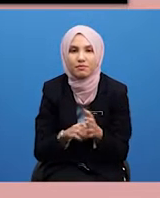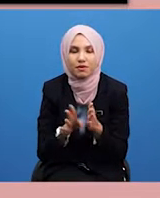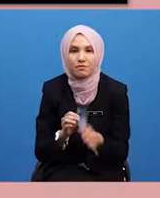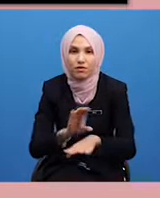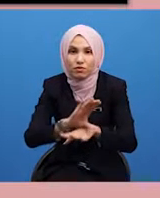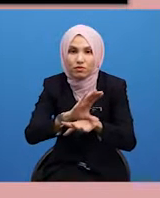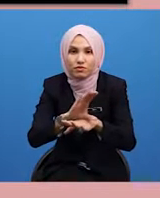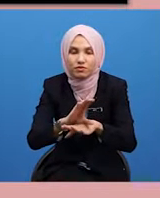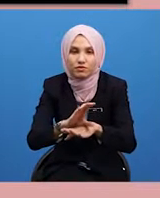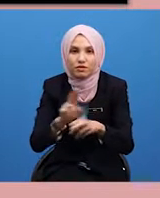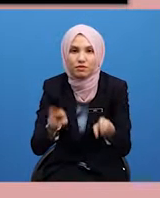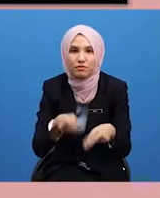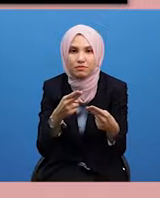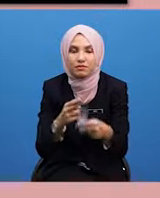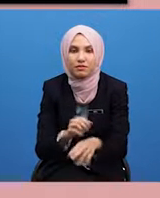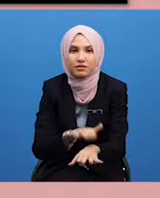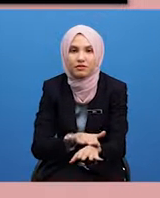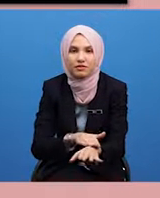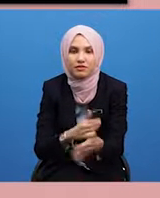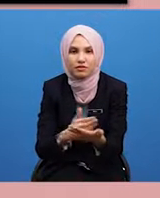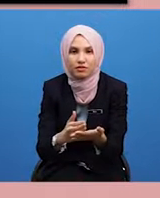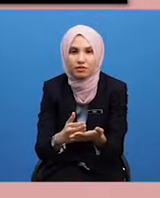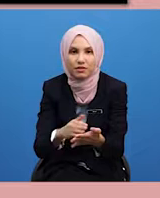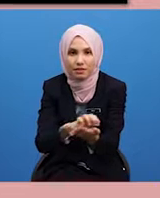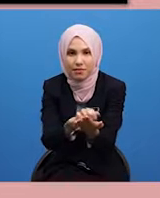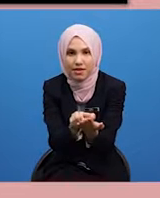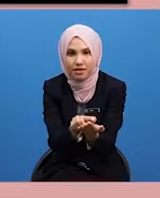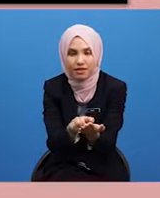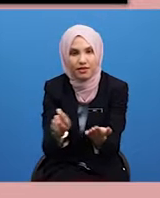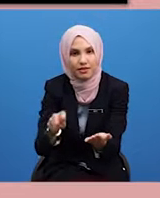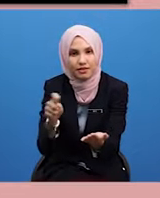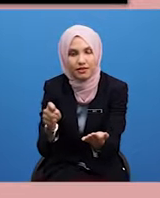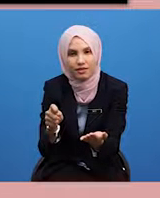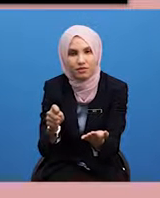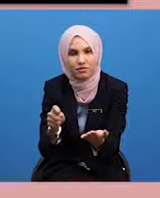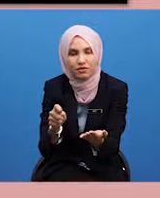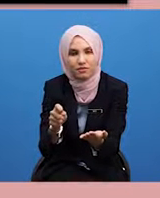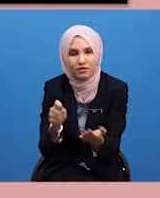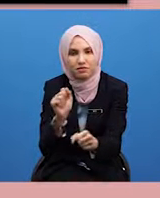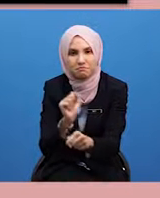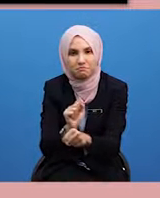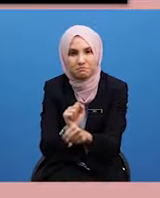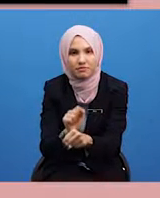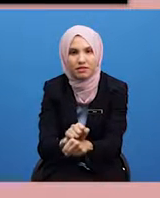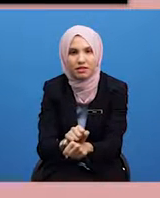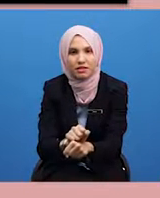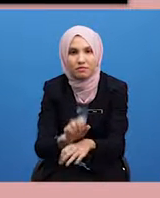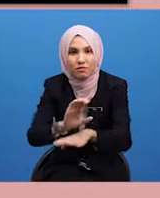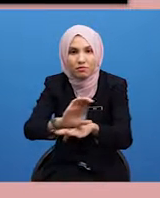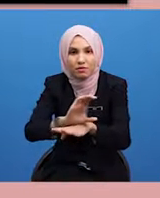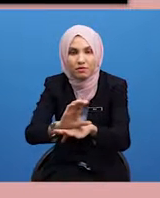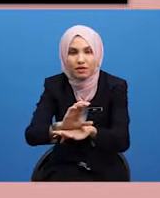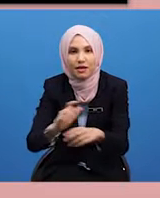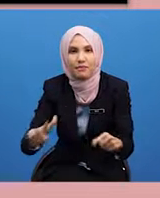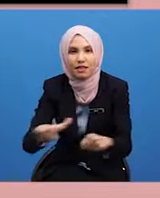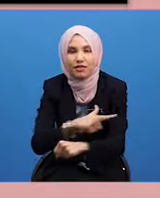pada struktur bagi biji benih. Testa bersifat keras dan berfungsi bagi melindungi